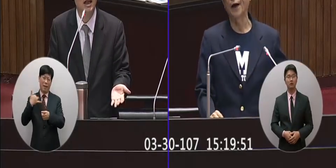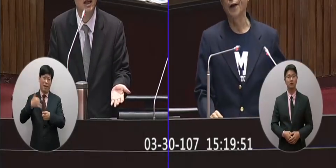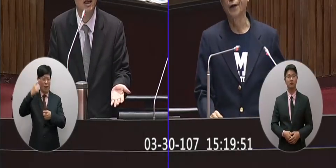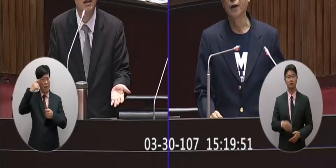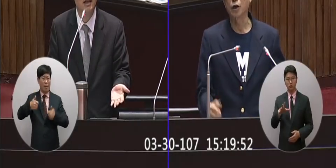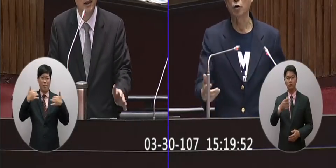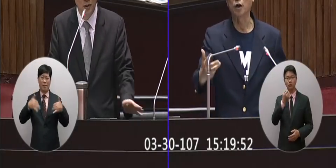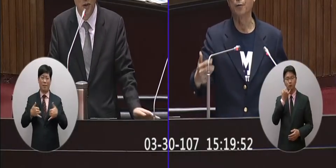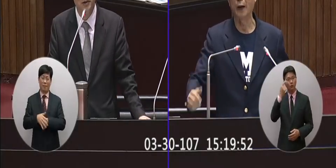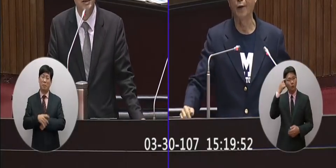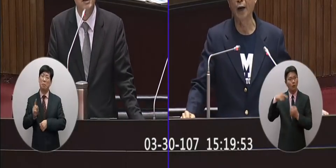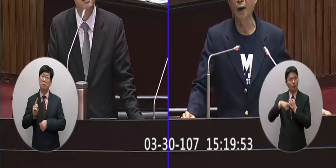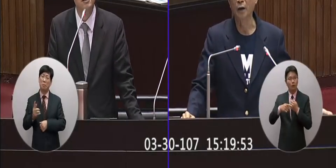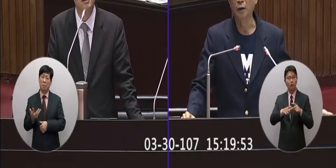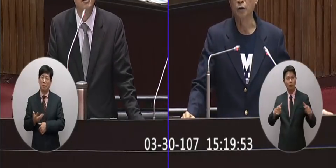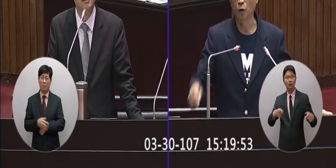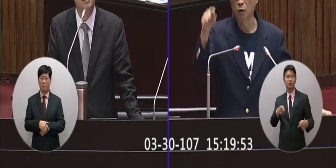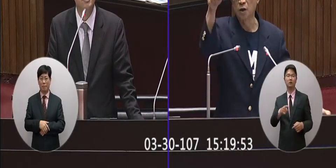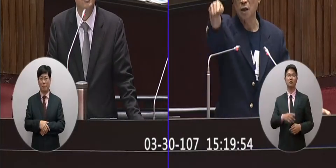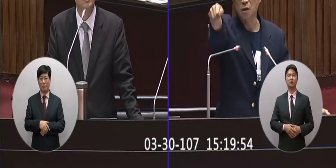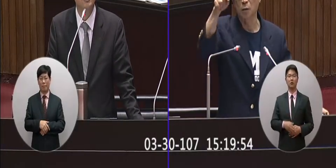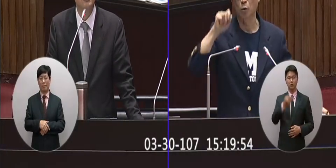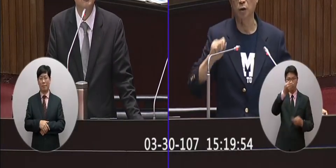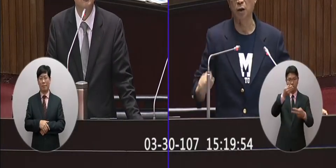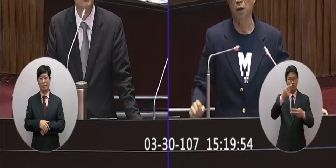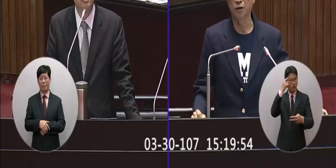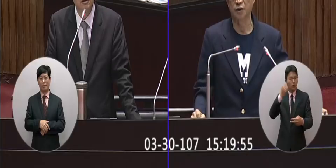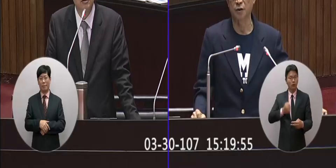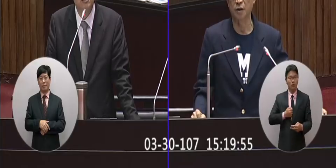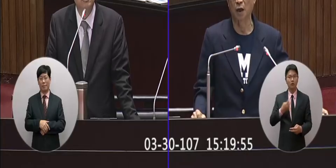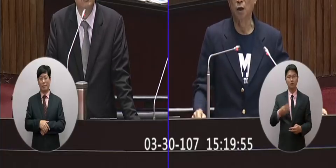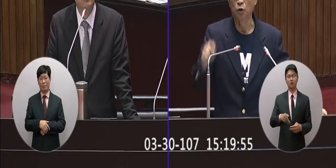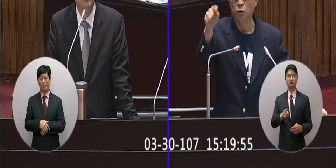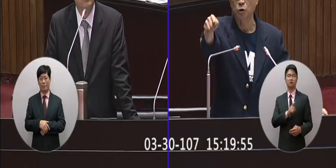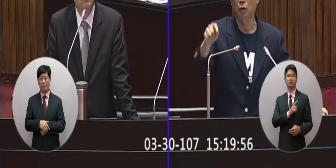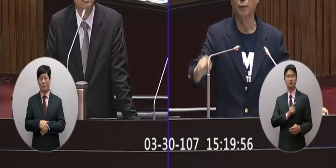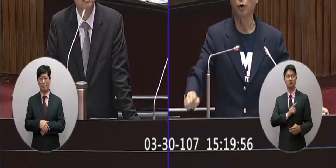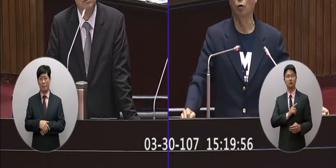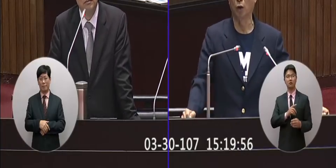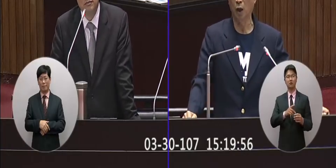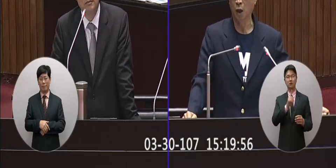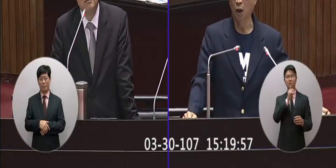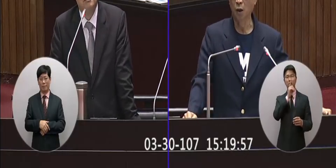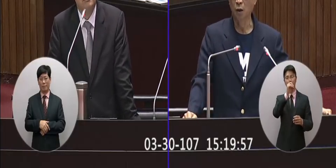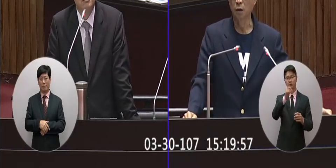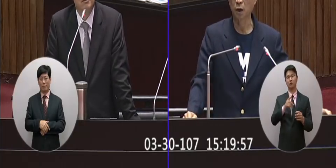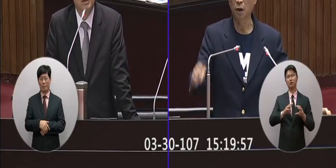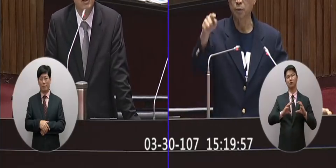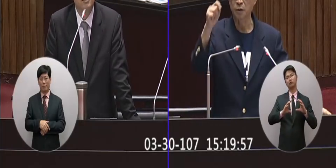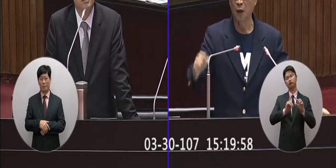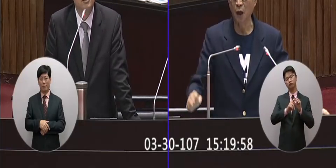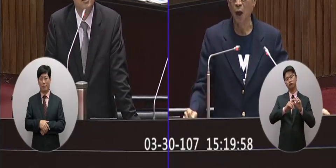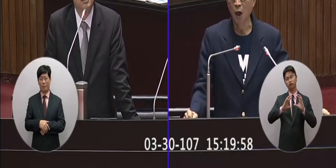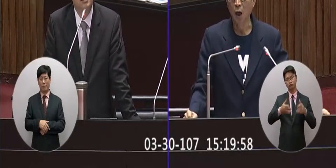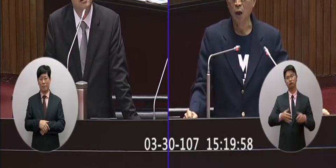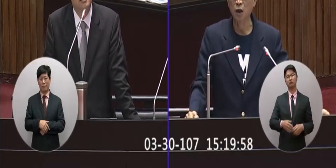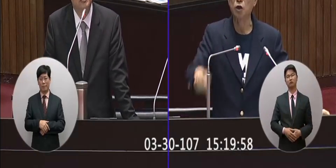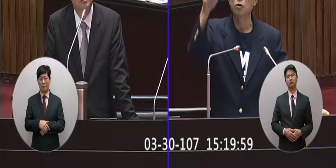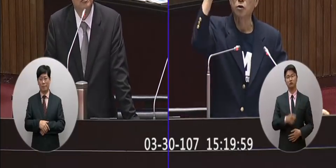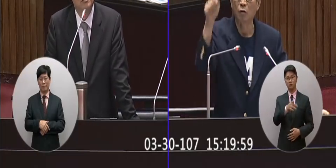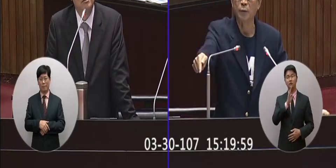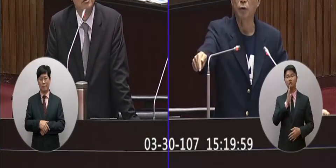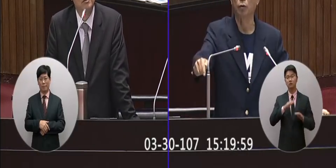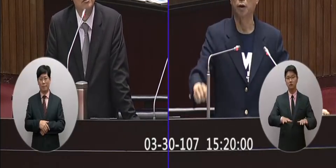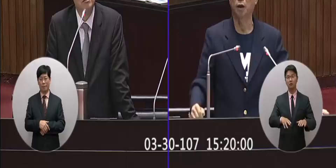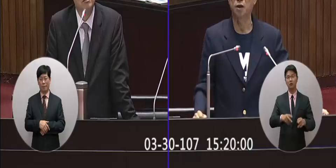共识啊，哪里有共识？ 请问你现在是什么国家的行政院长？就是中华民国啊，难道不是吗？